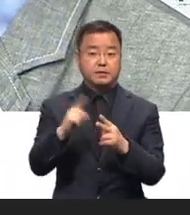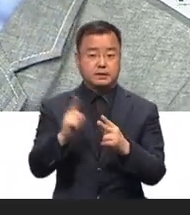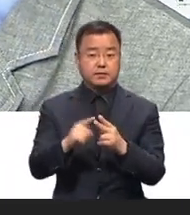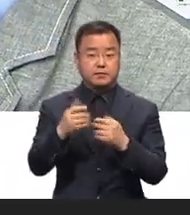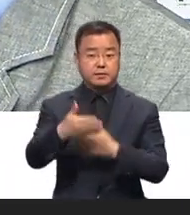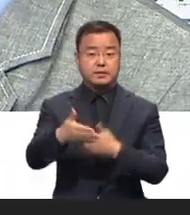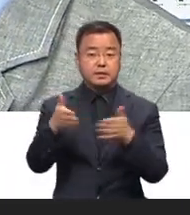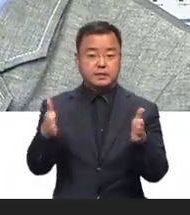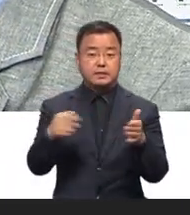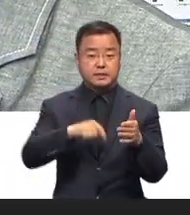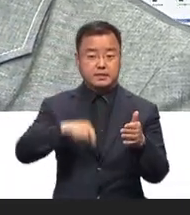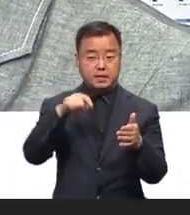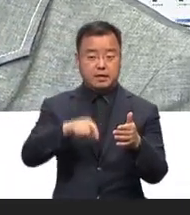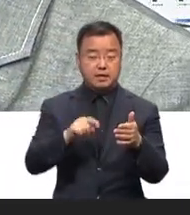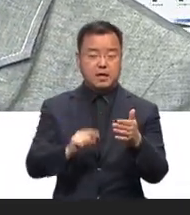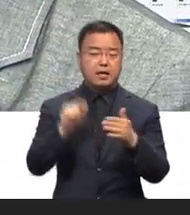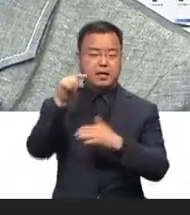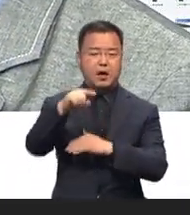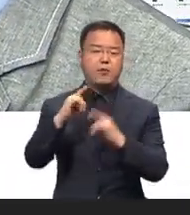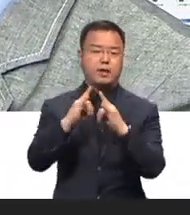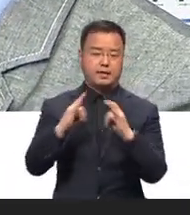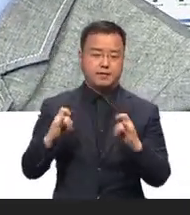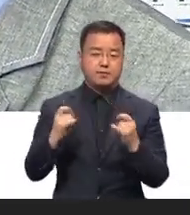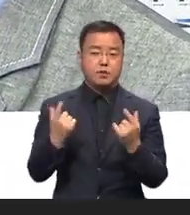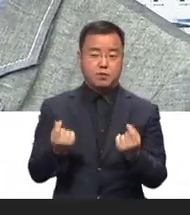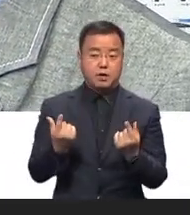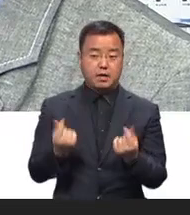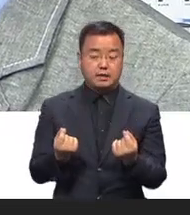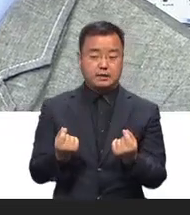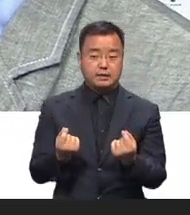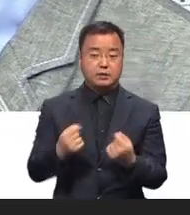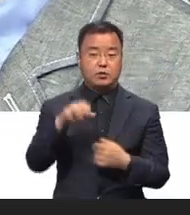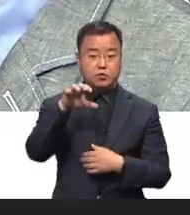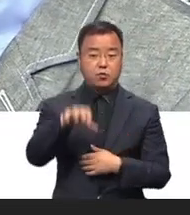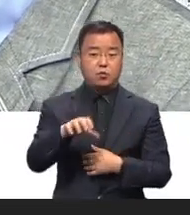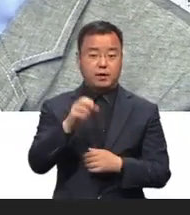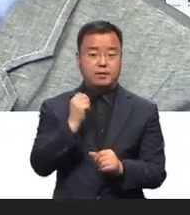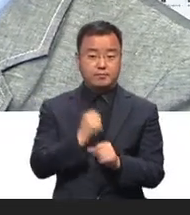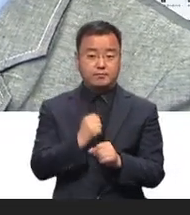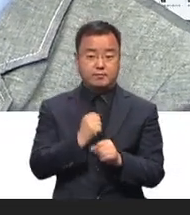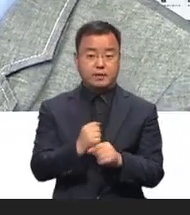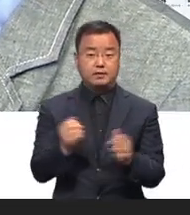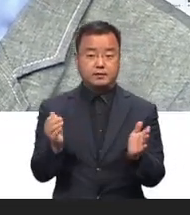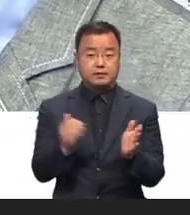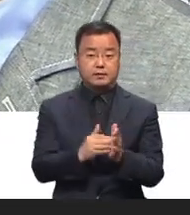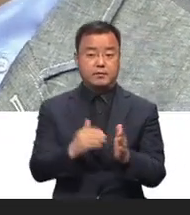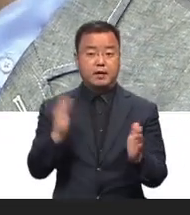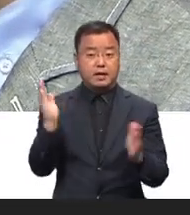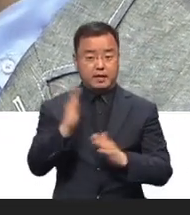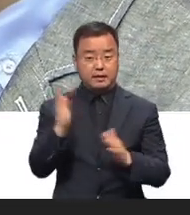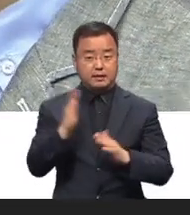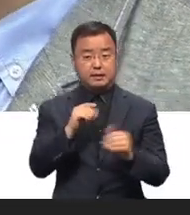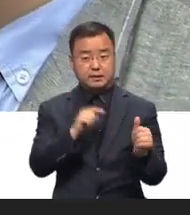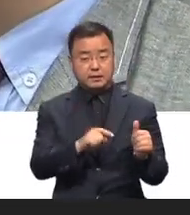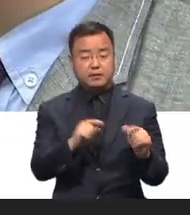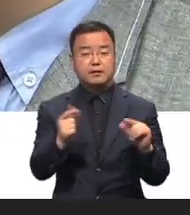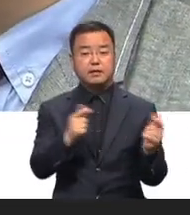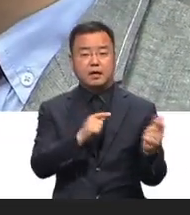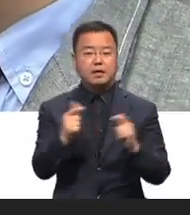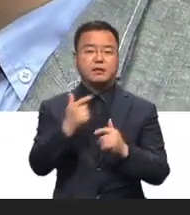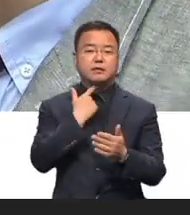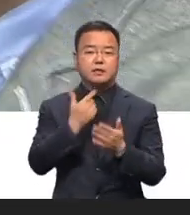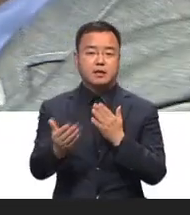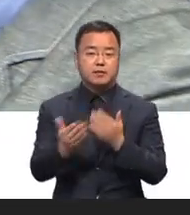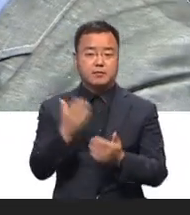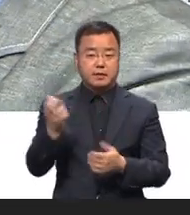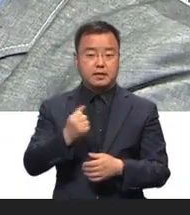실내 야외 캠핑장처럼 그런 공간들을 좀 개선 만들면서 학생들이 다양한 체험을 할 수